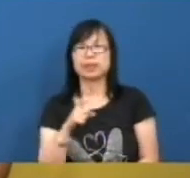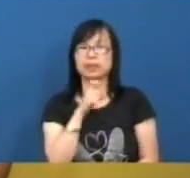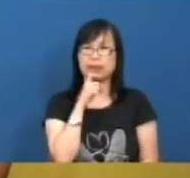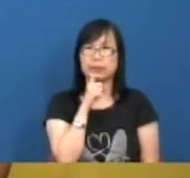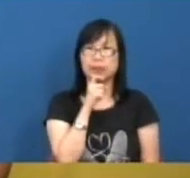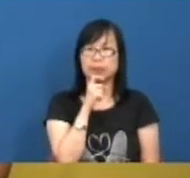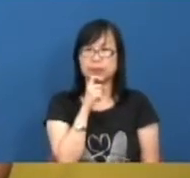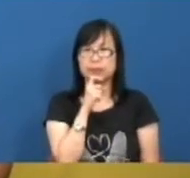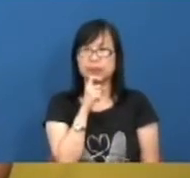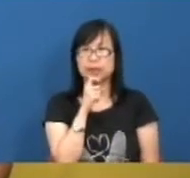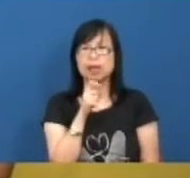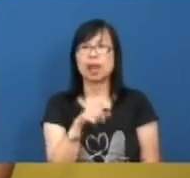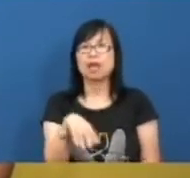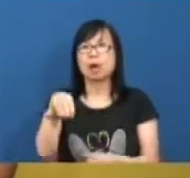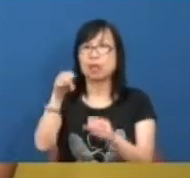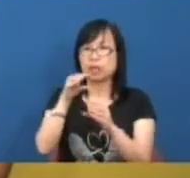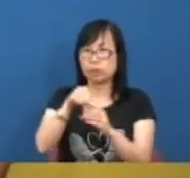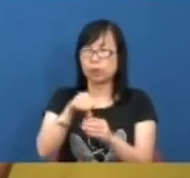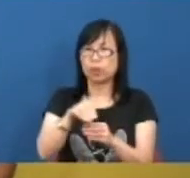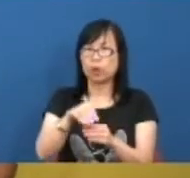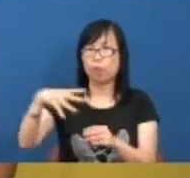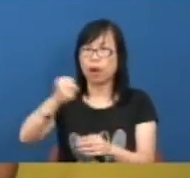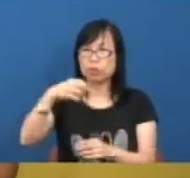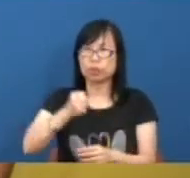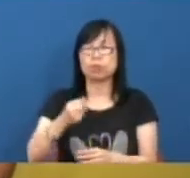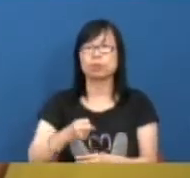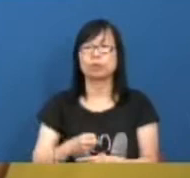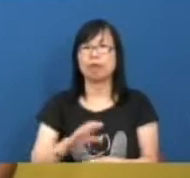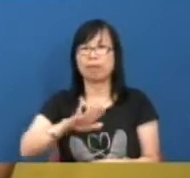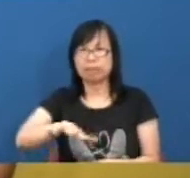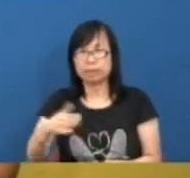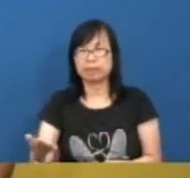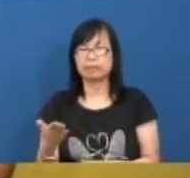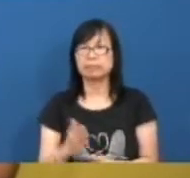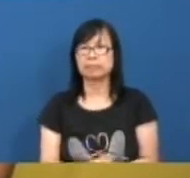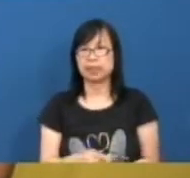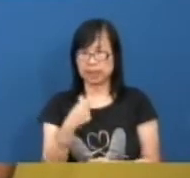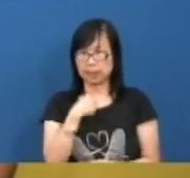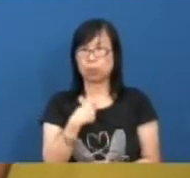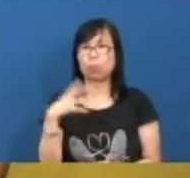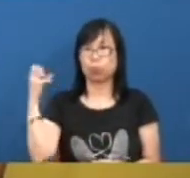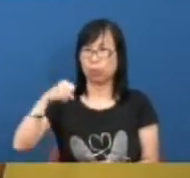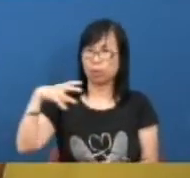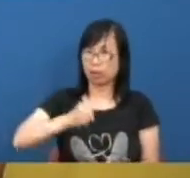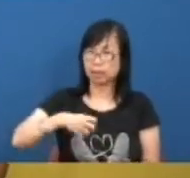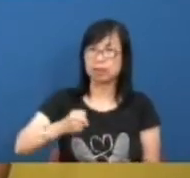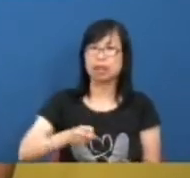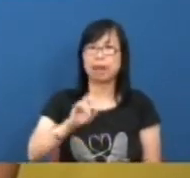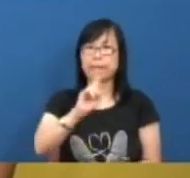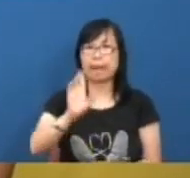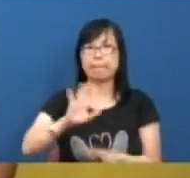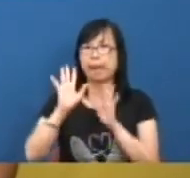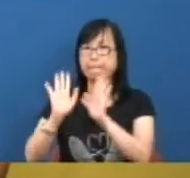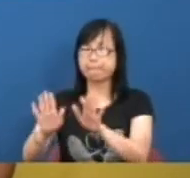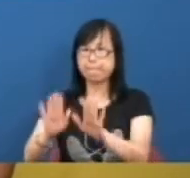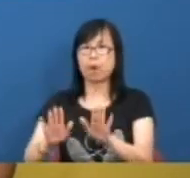這個股份的時候你有話事權嘛，但是當你需要話事的時候，你沒有真的去幫市民